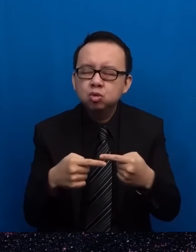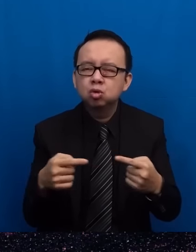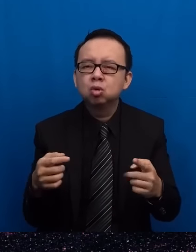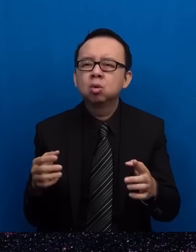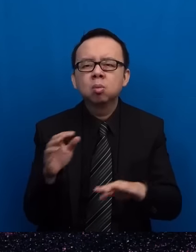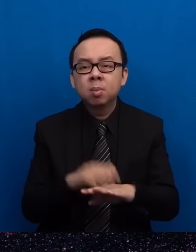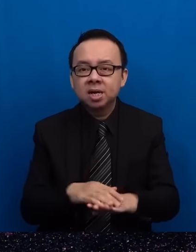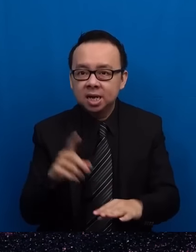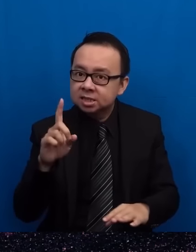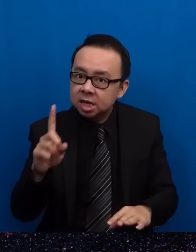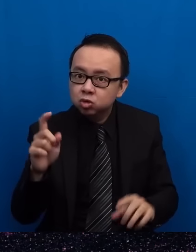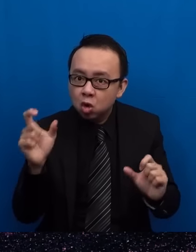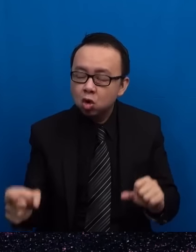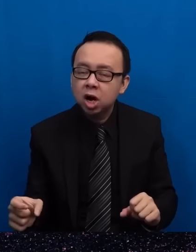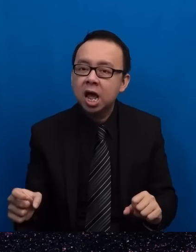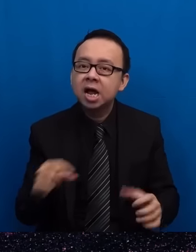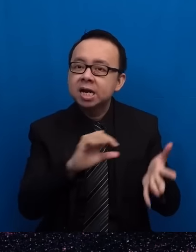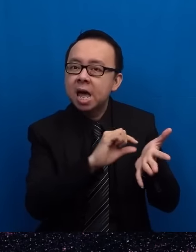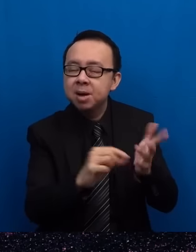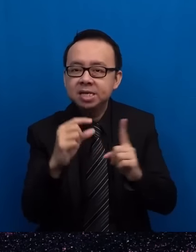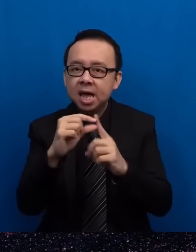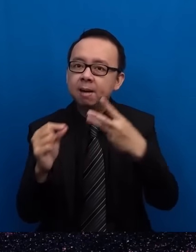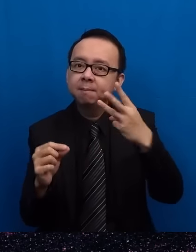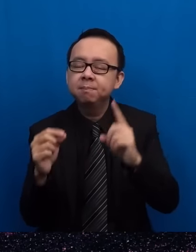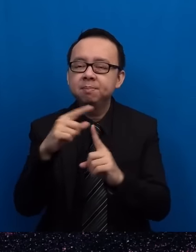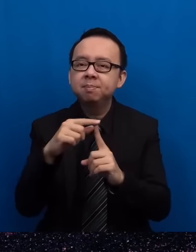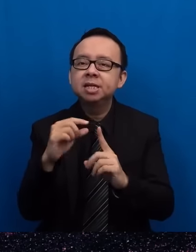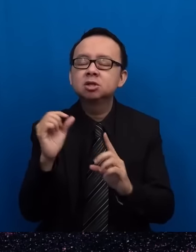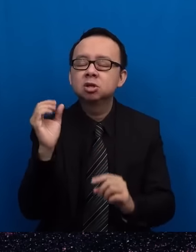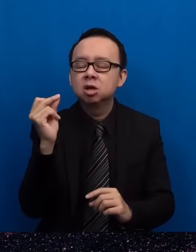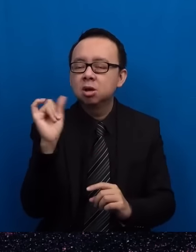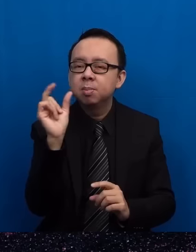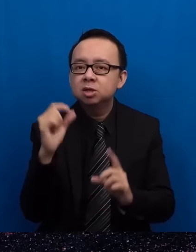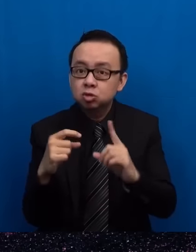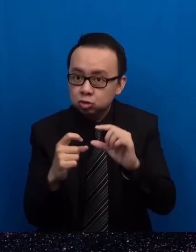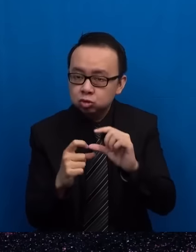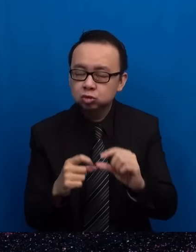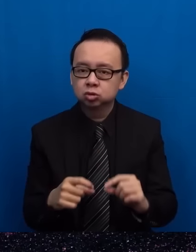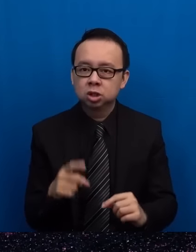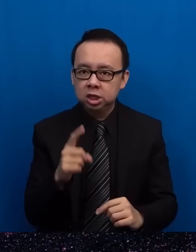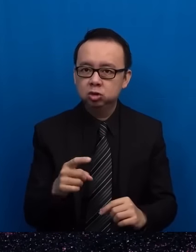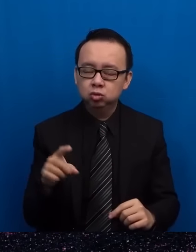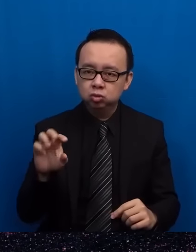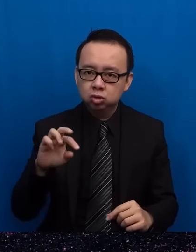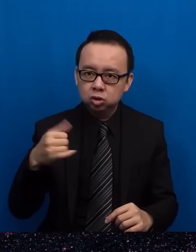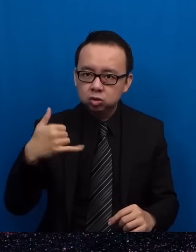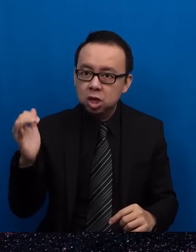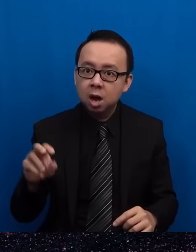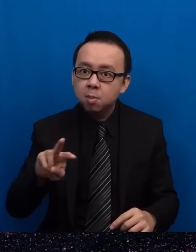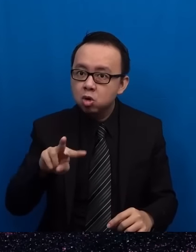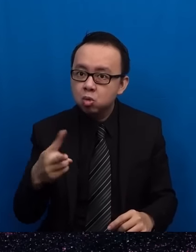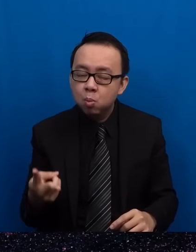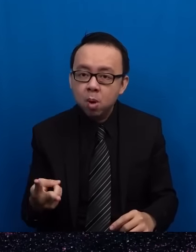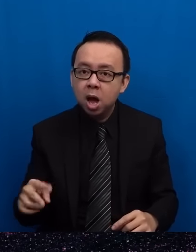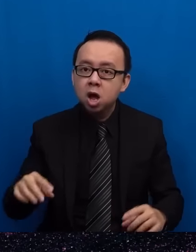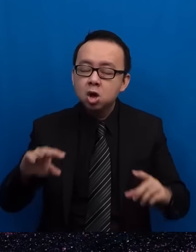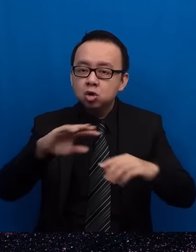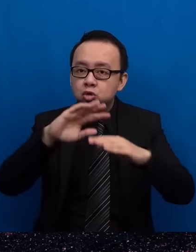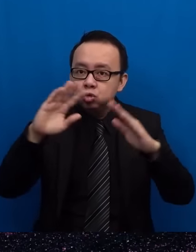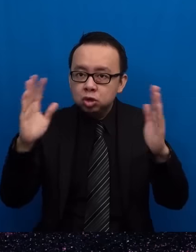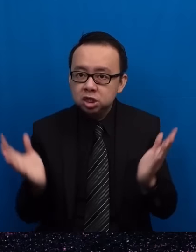dengan seorang pria namanya Petrus. Dan itu yang mengubah dunia Kornelius. Dan karena